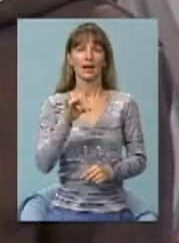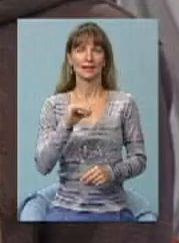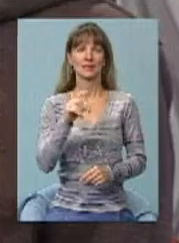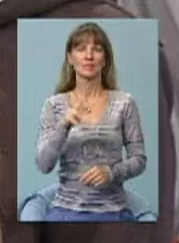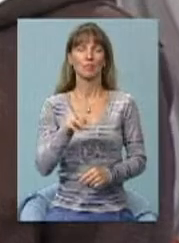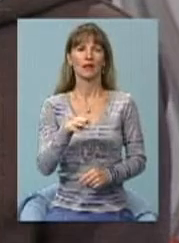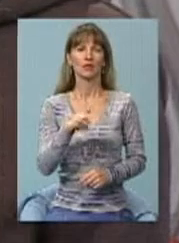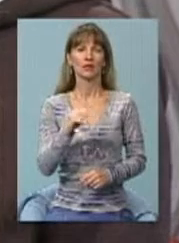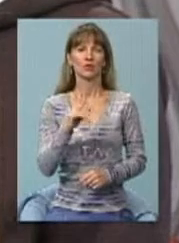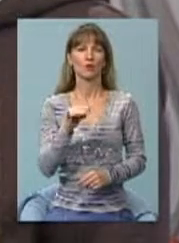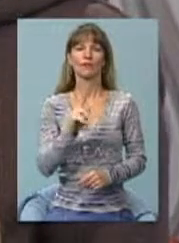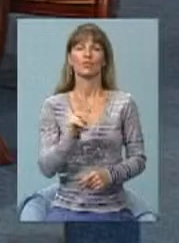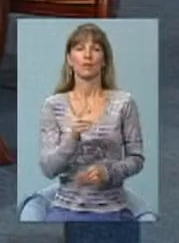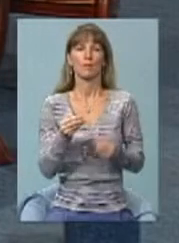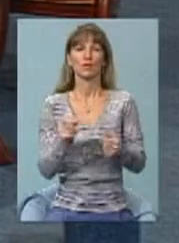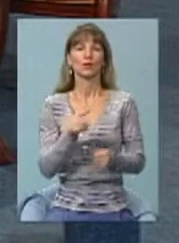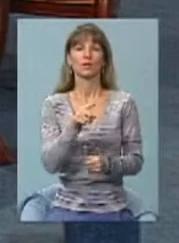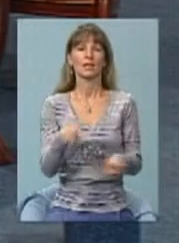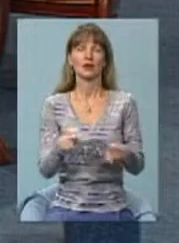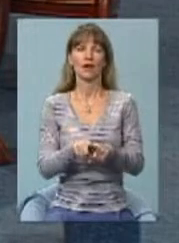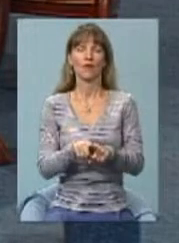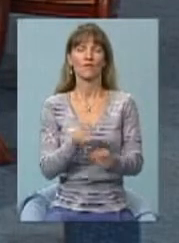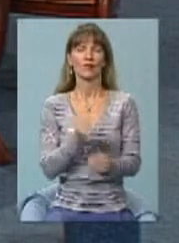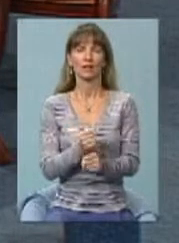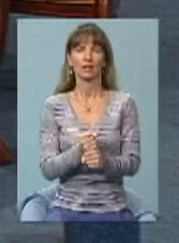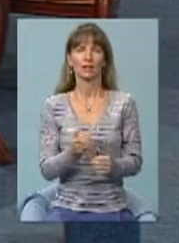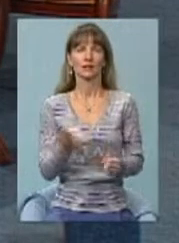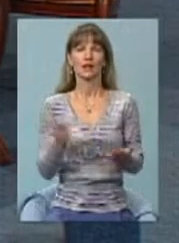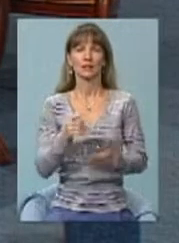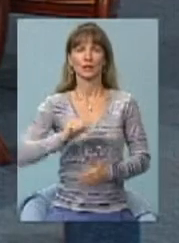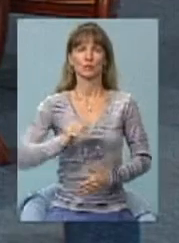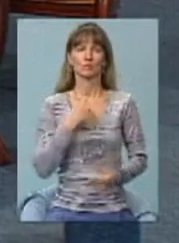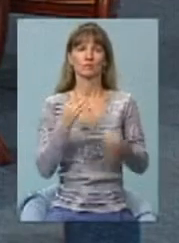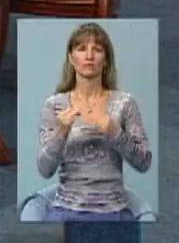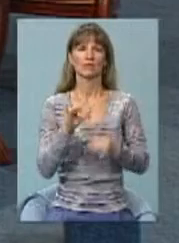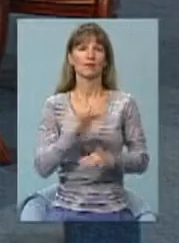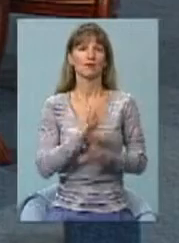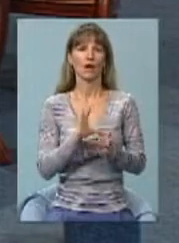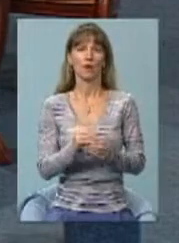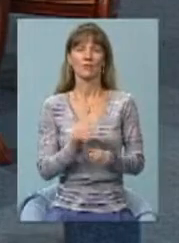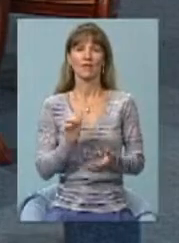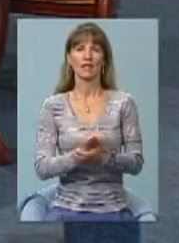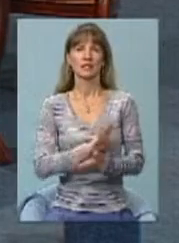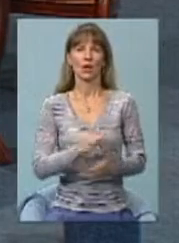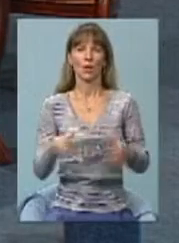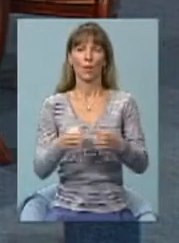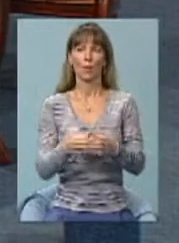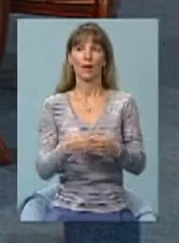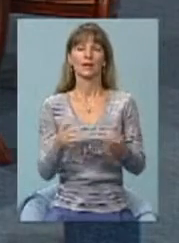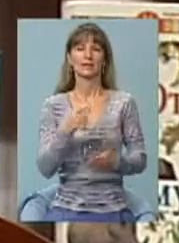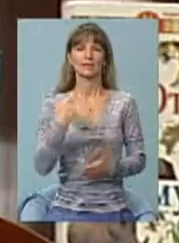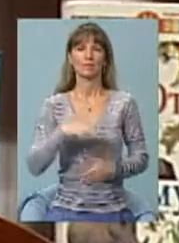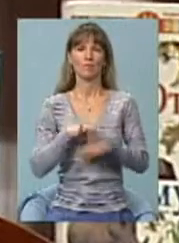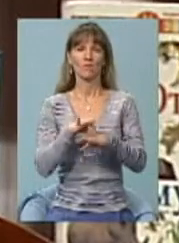Да. Як це, в чому проявляється? Що ти такого робиш? Як ти з друзями спілкуєшся? Чи взагалі в незнайомій компанії? Як ти себе поводиш?